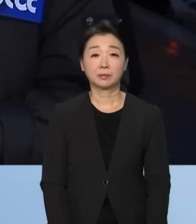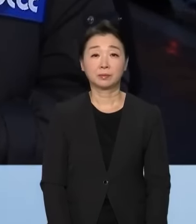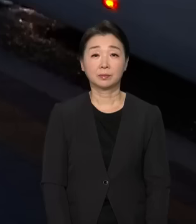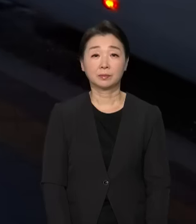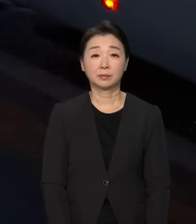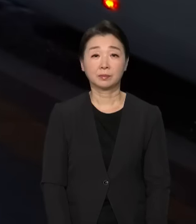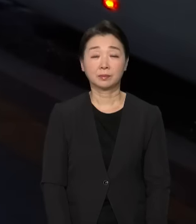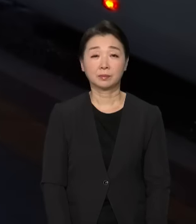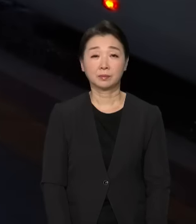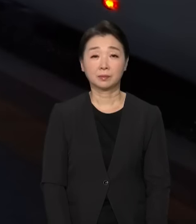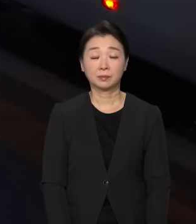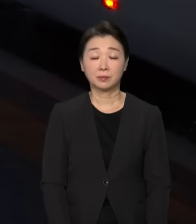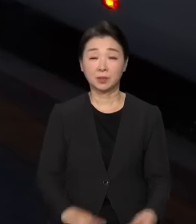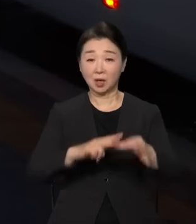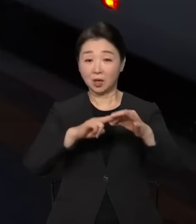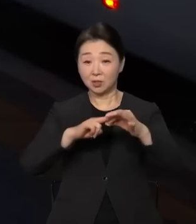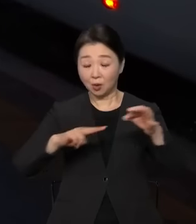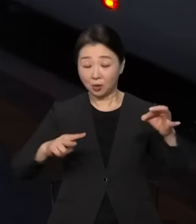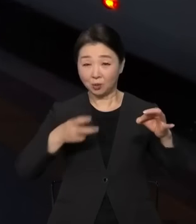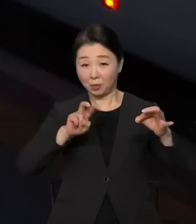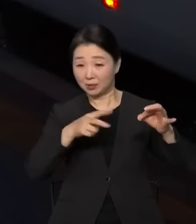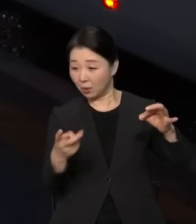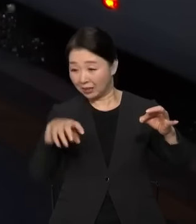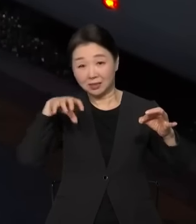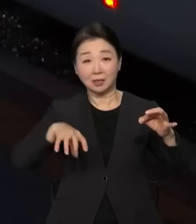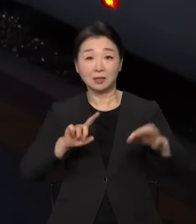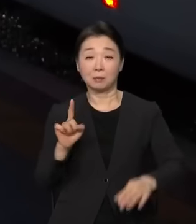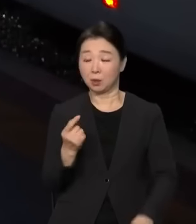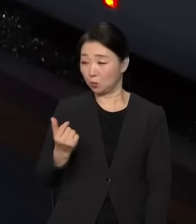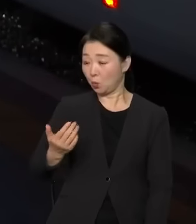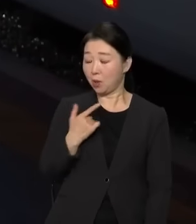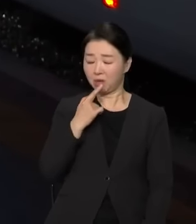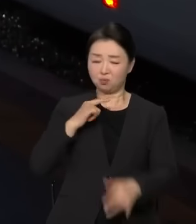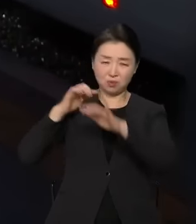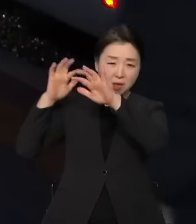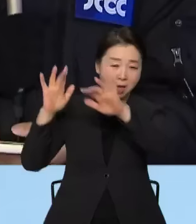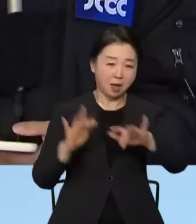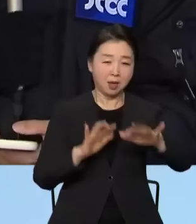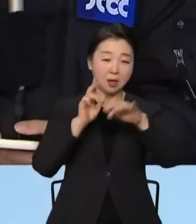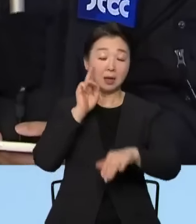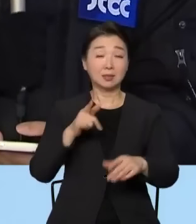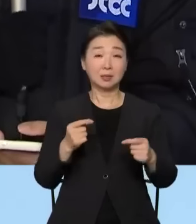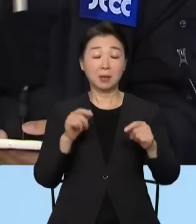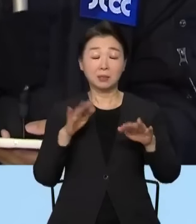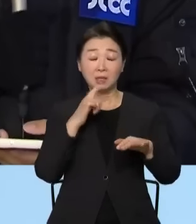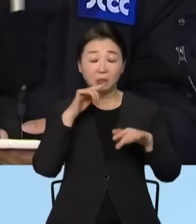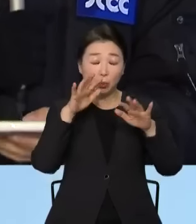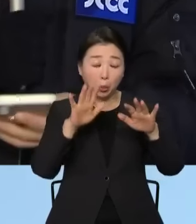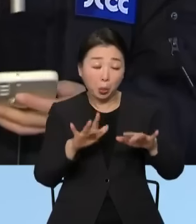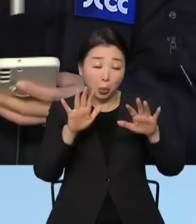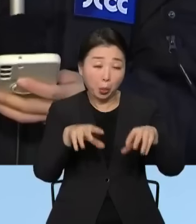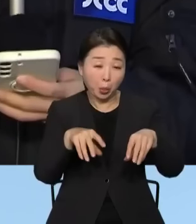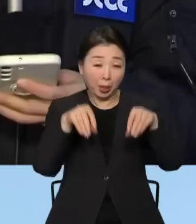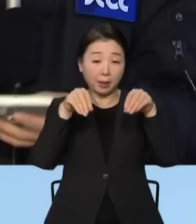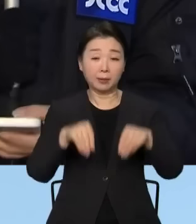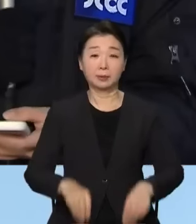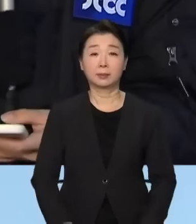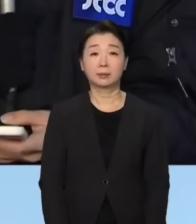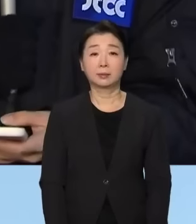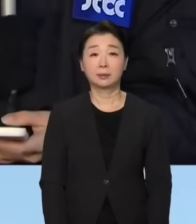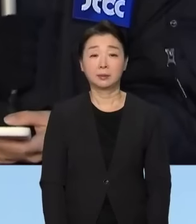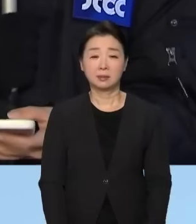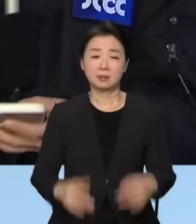네, 제가 나와 있는 여의도 환승센터에는 조금 전까지만 해도 많은 양의 눈이 내렸는데 지금은 잠시 눈발이 잦아든 상태입니다.